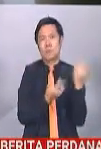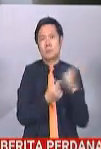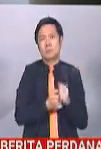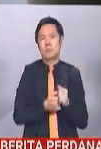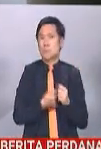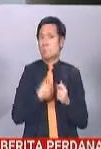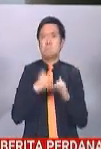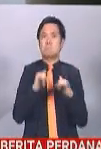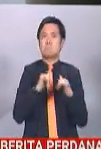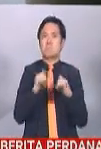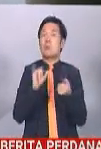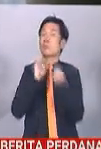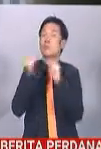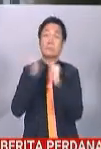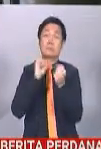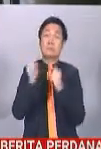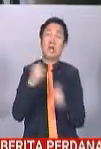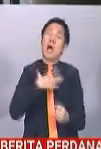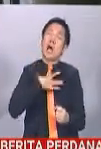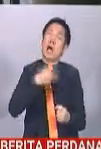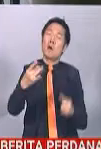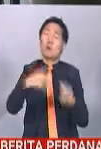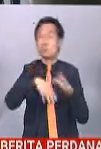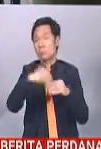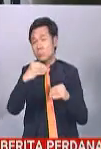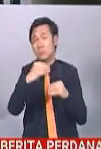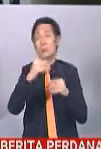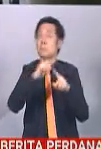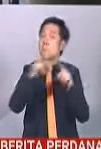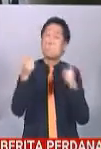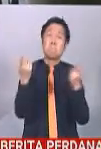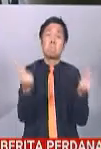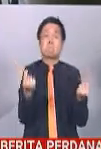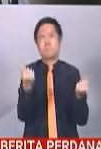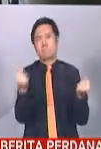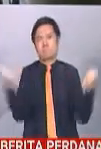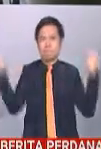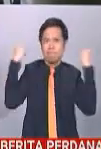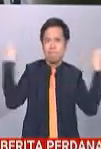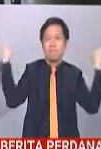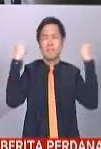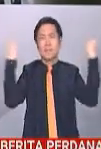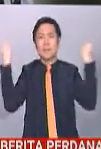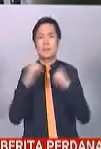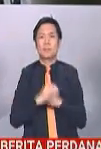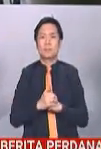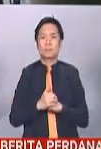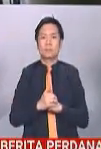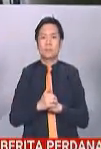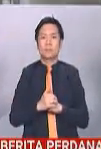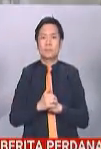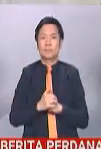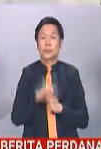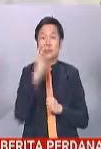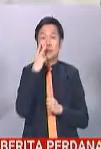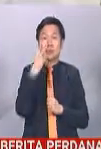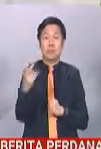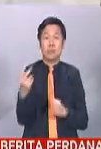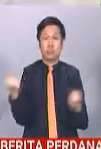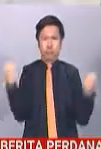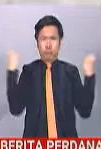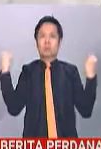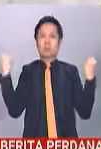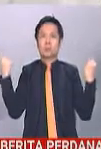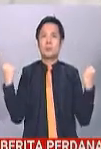seorang atlet yang tak boleh duduk rumah. Saya suka buat aktiviti bola, sukan kayu semualah. So, saya terpaksa buat home workout ni and stay fit